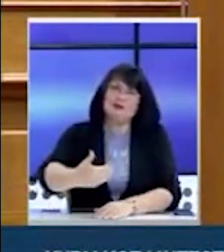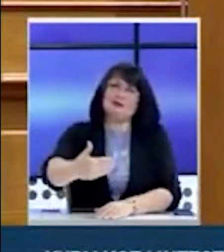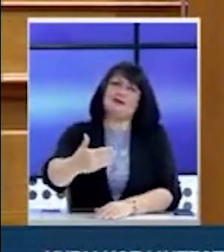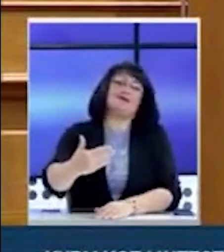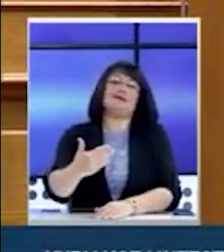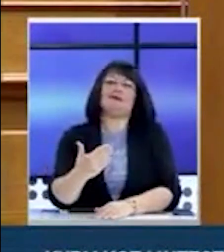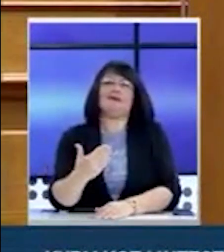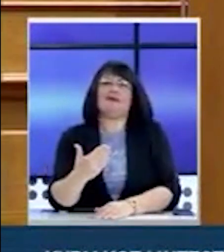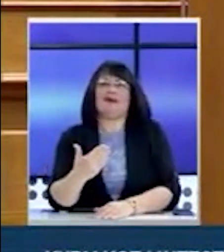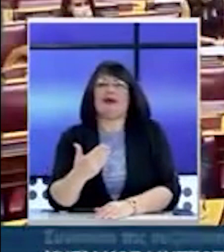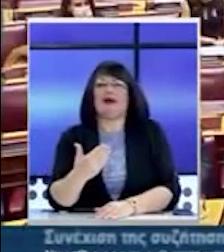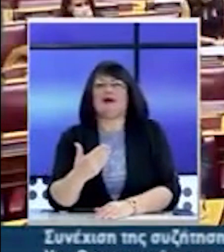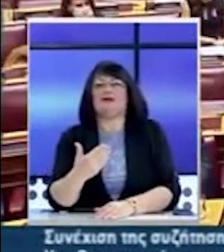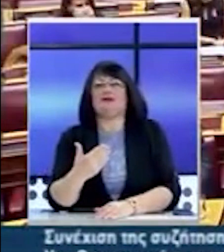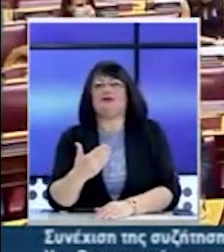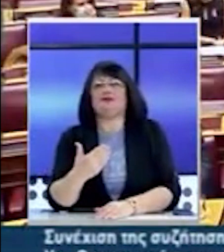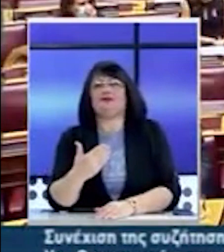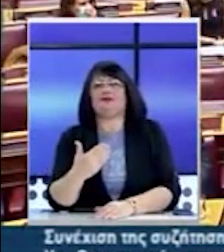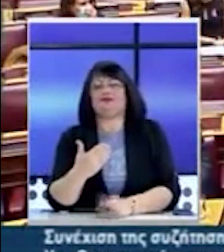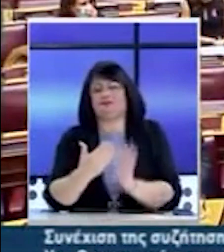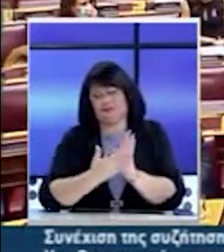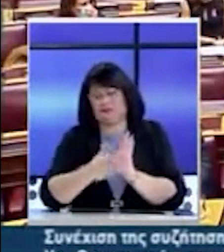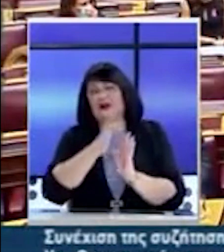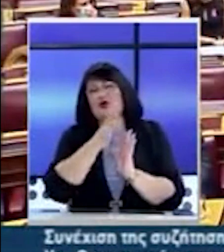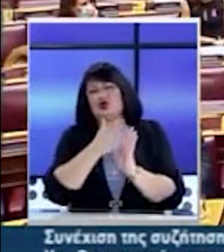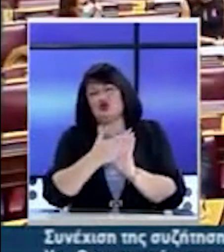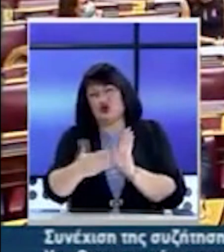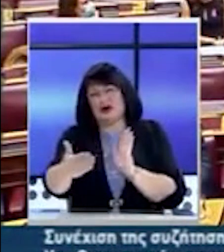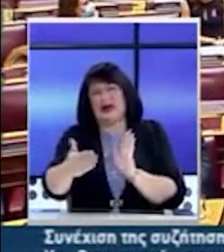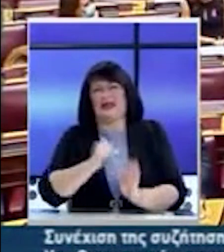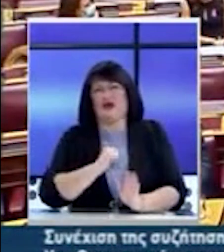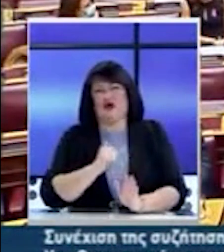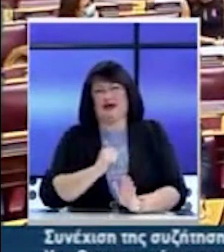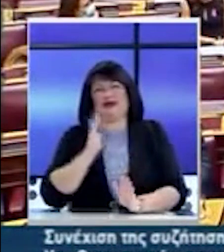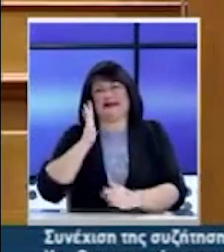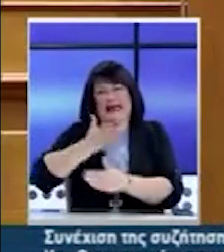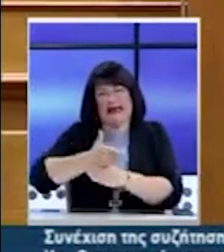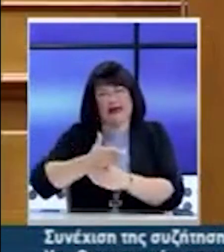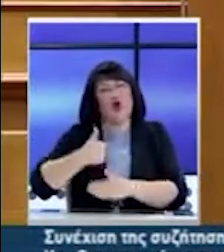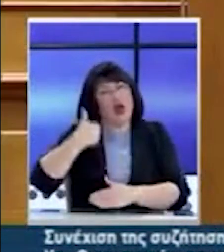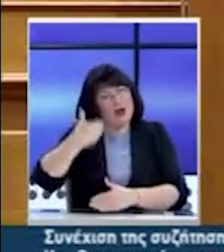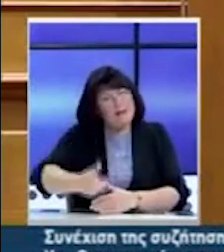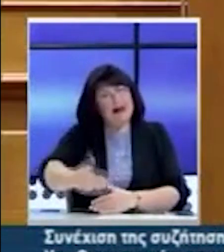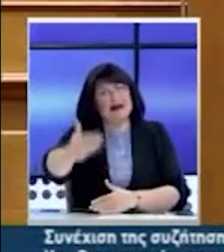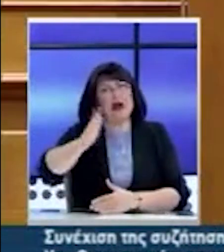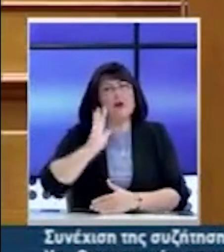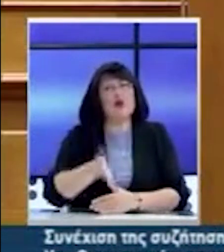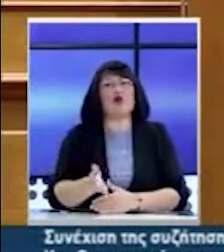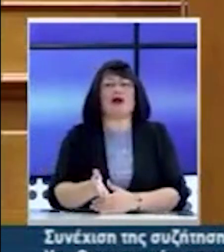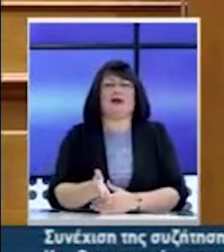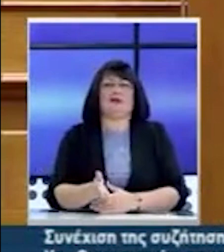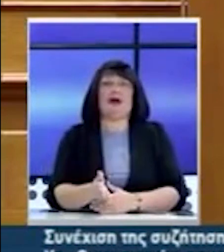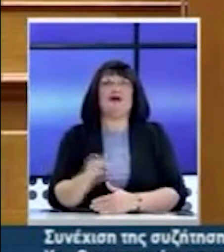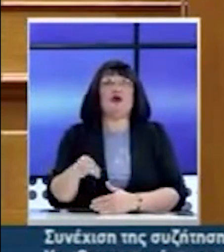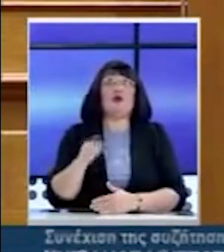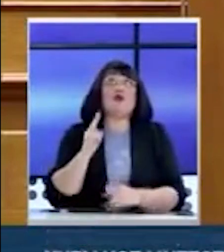να κρατήσουν για κάποιο μεταβατικό διάστημα την κυριότητά της, έχει πάρα πολύ μεγάλη σημασία, διότι